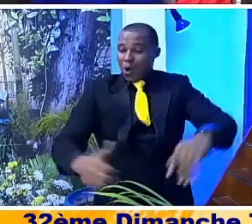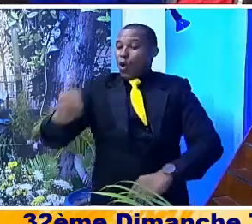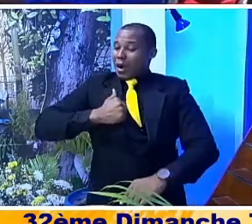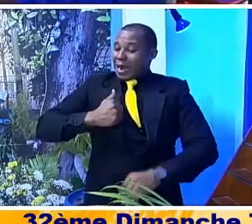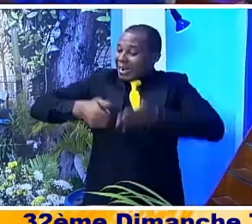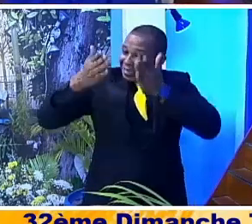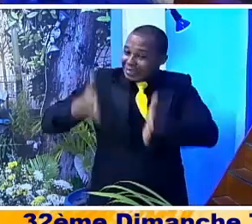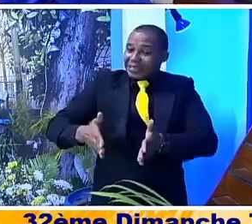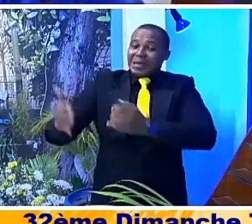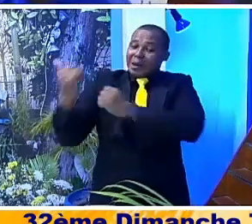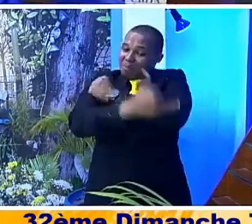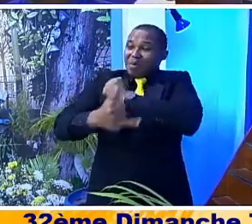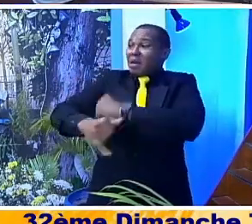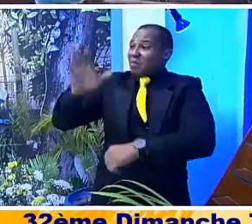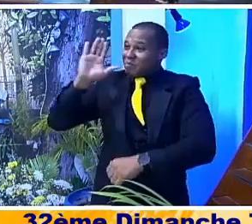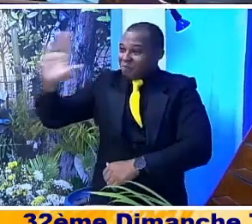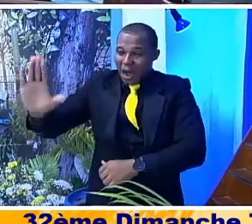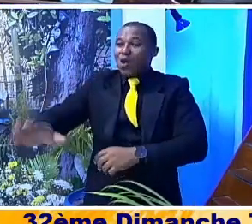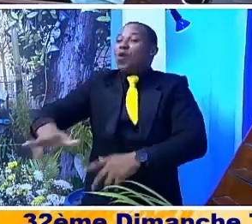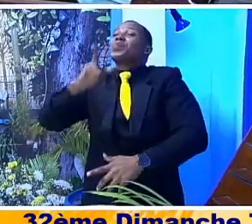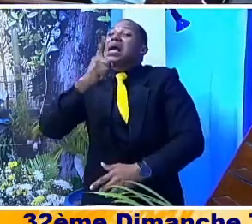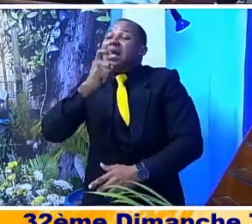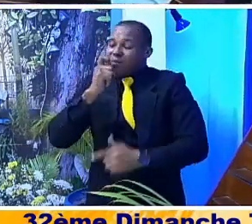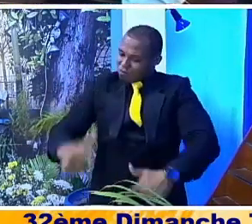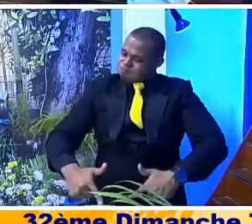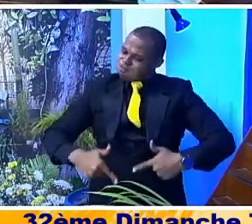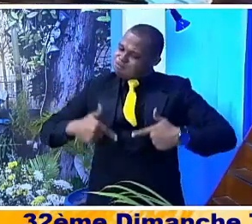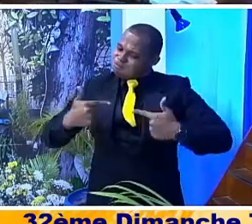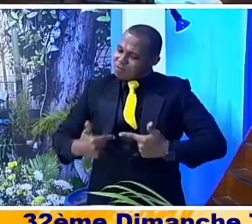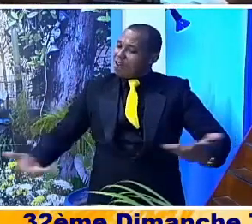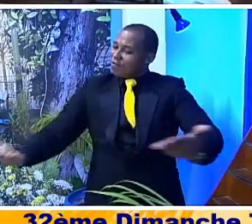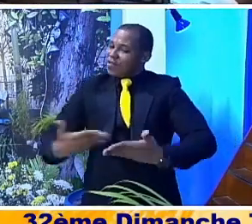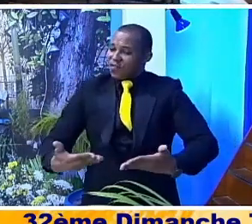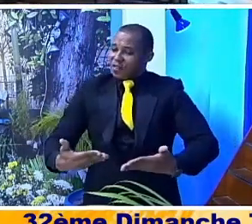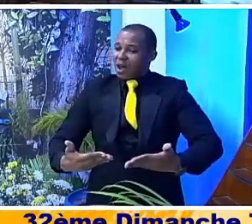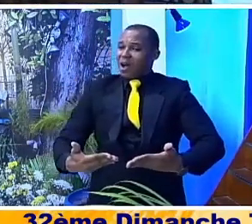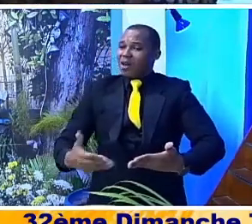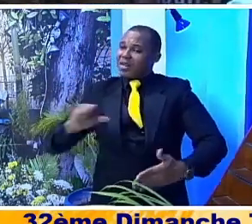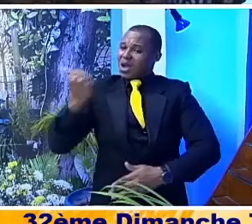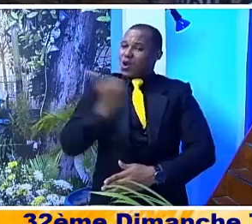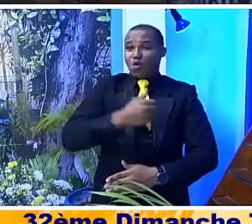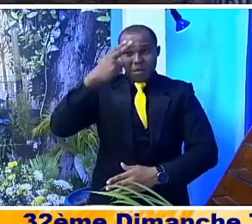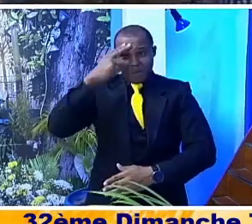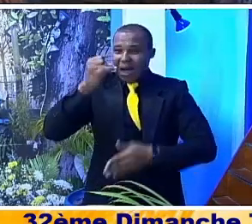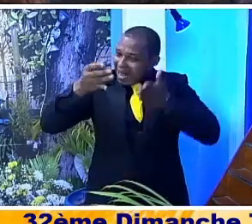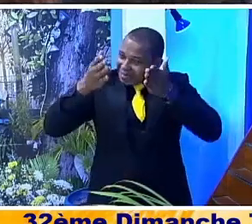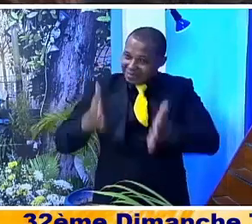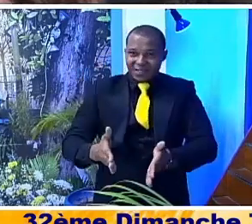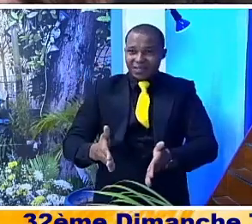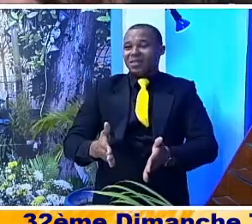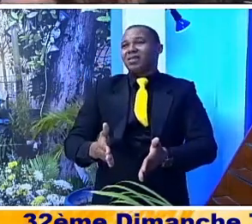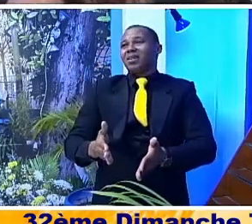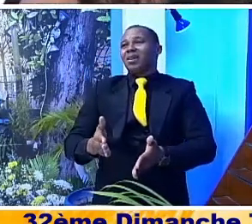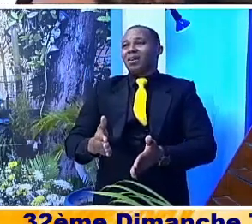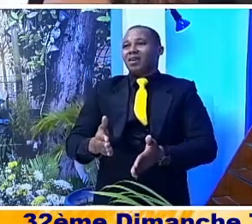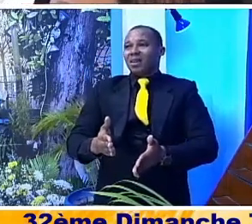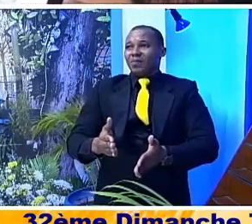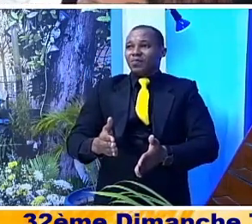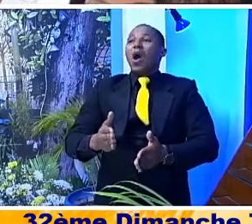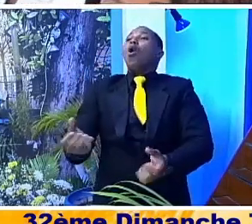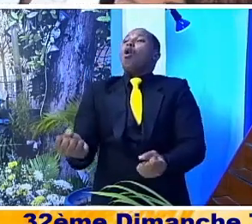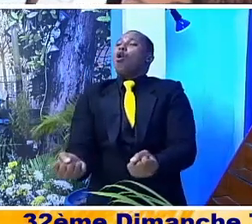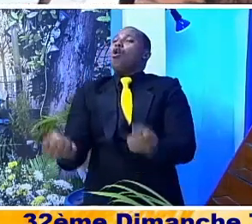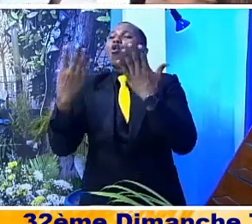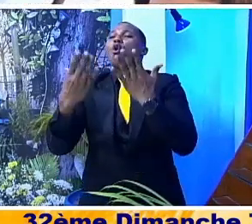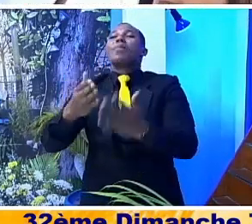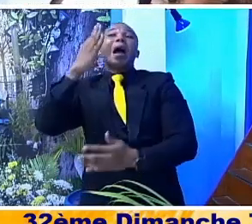ça? C'est nous haïtiens. Combien blancs gen nan mitan nou là? Pas une pièce blanc. C'est haïtien nou ye. Combien blancs